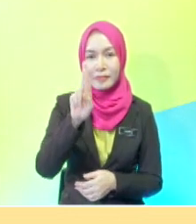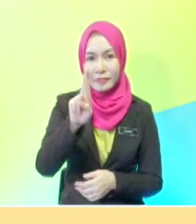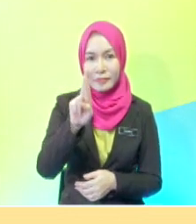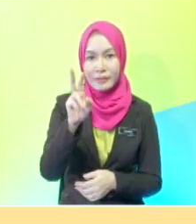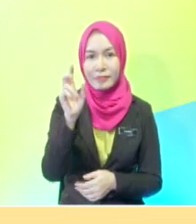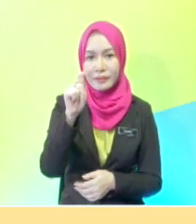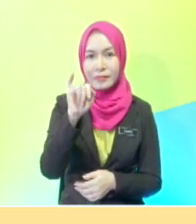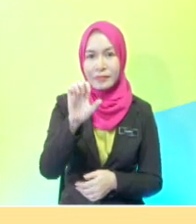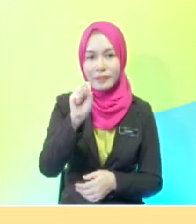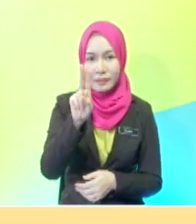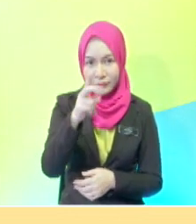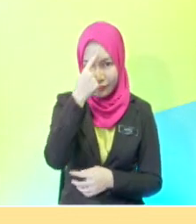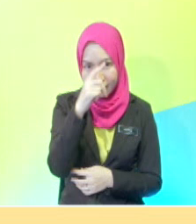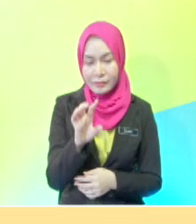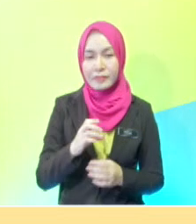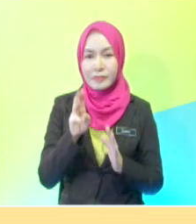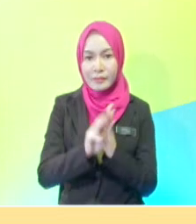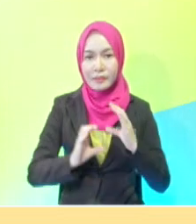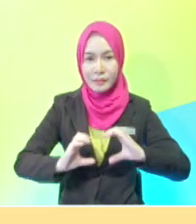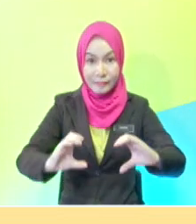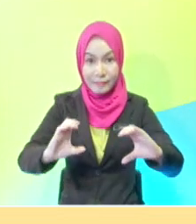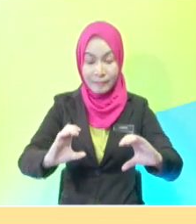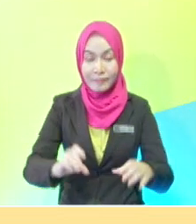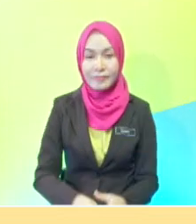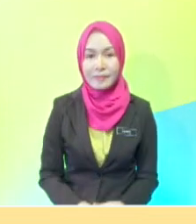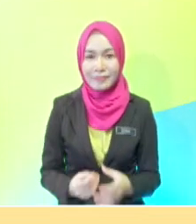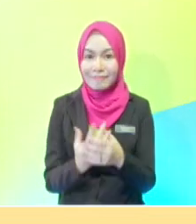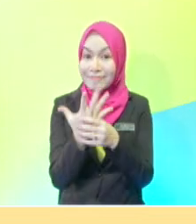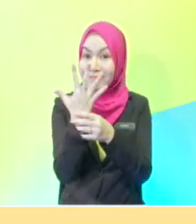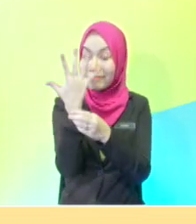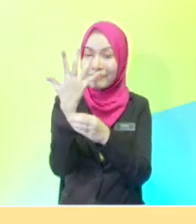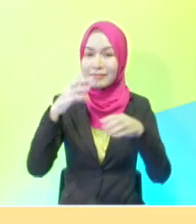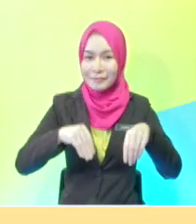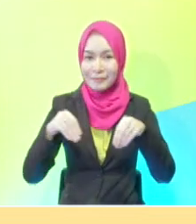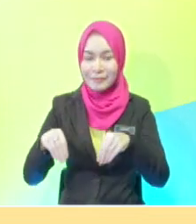pembiakan tanaman dan juga tanaman boleh dihasilkan bermu